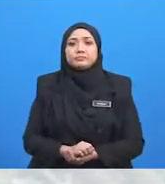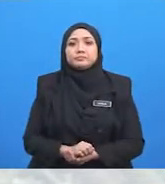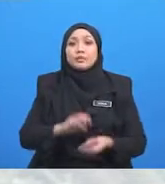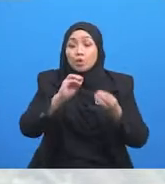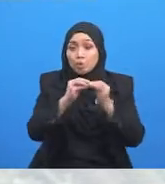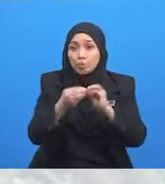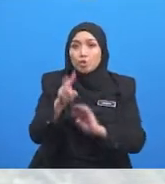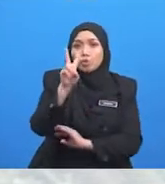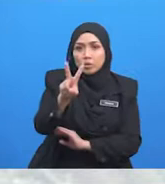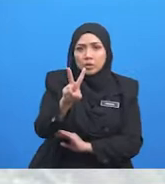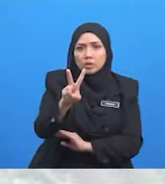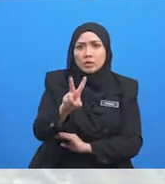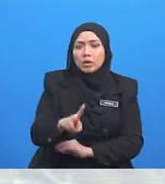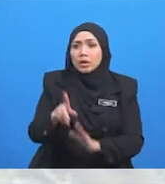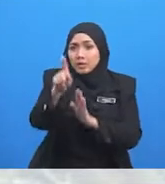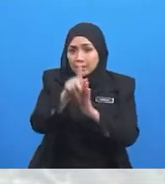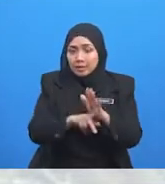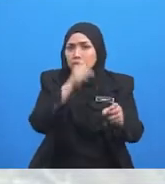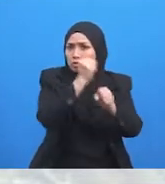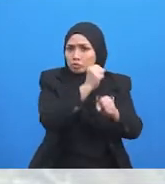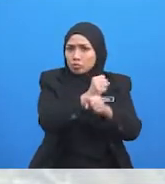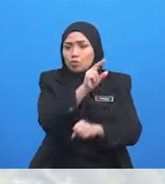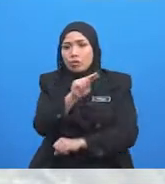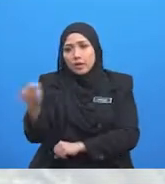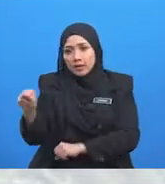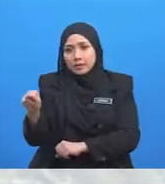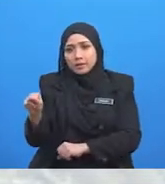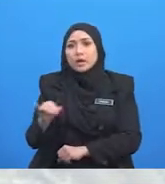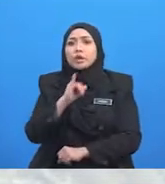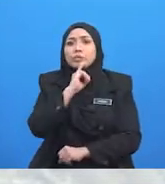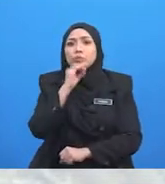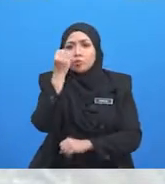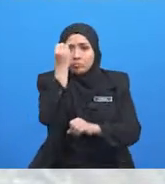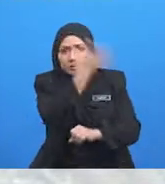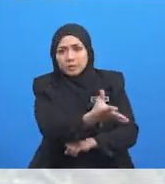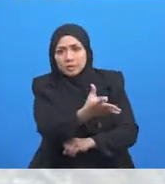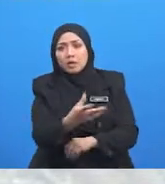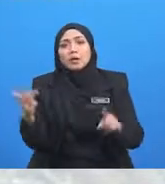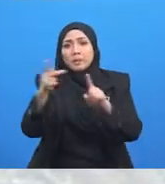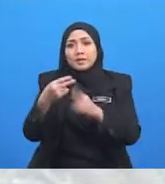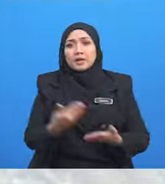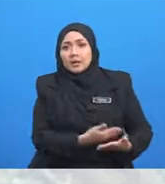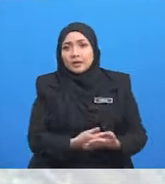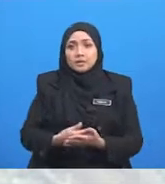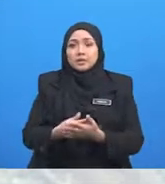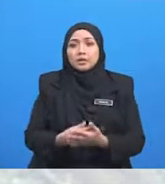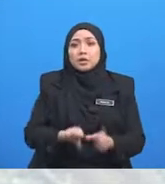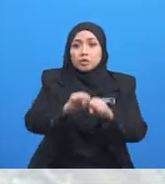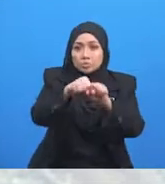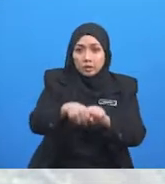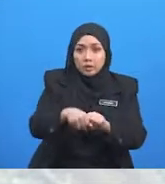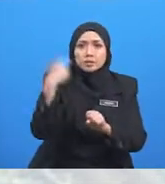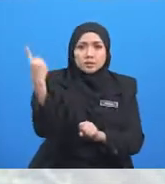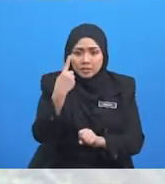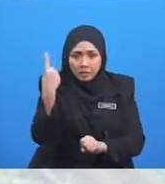nilai kesungguhan. Ibu berpesan kepada anaknya agar sentiasa rajin